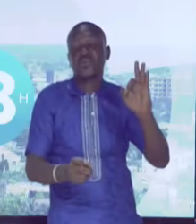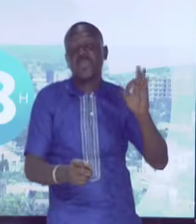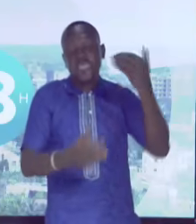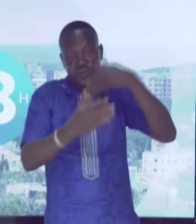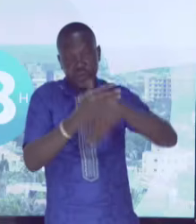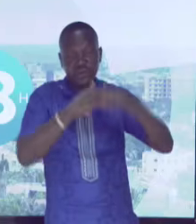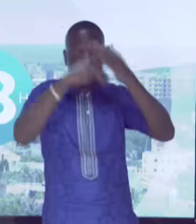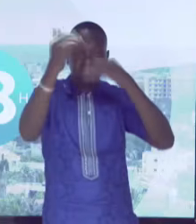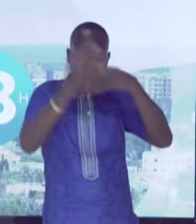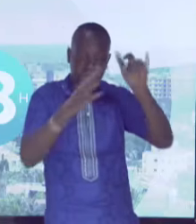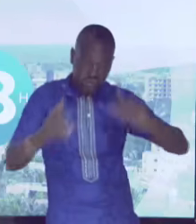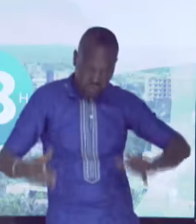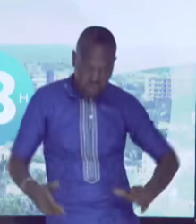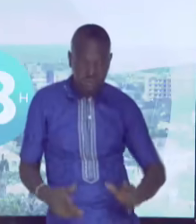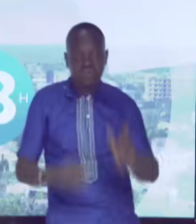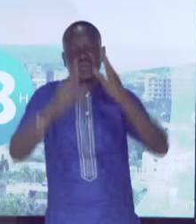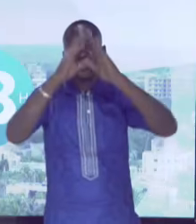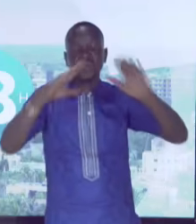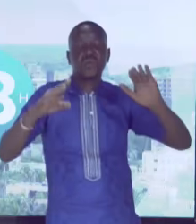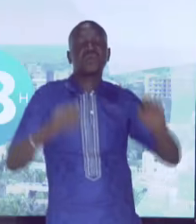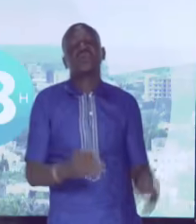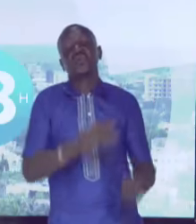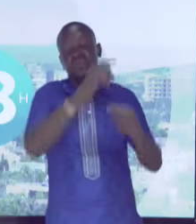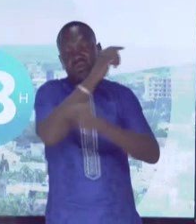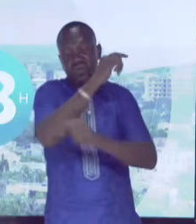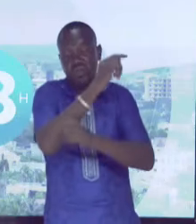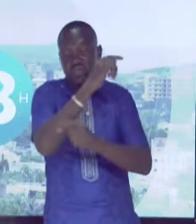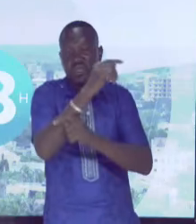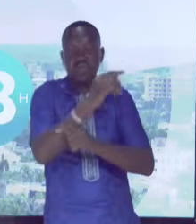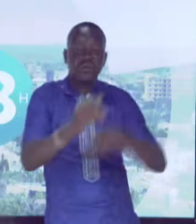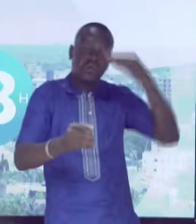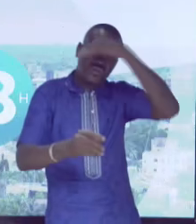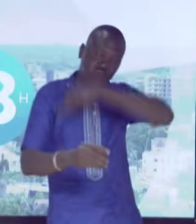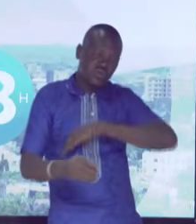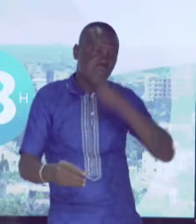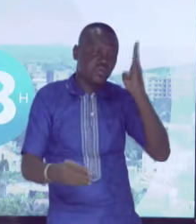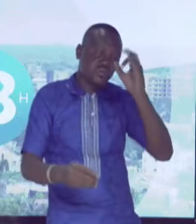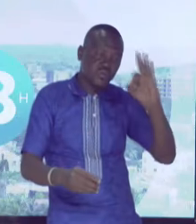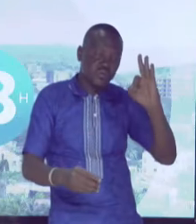construction de l'aéroport de Donsin. La convention est jugée très peu profitable au Burkina.